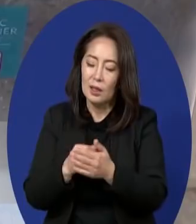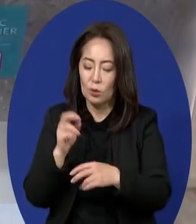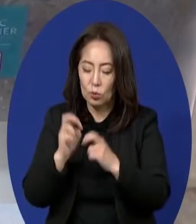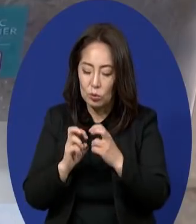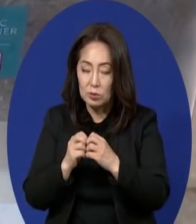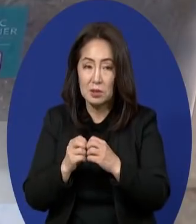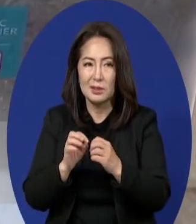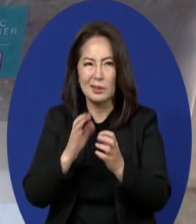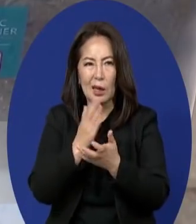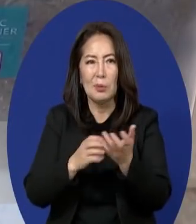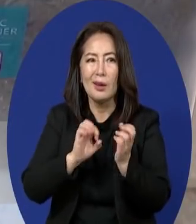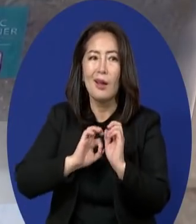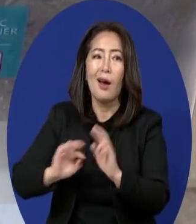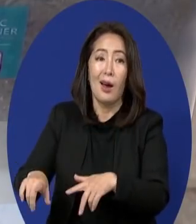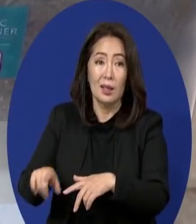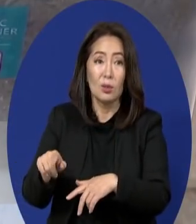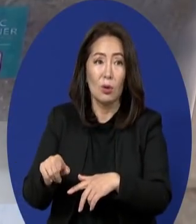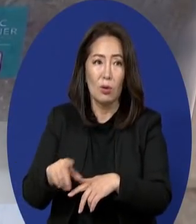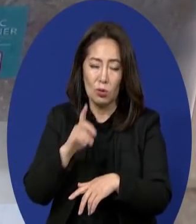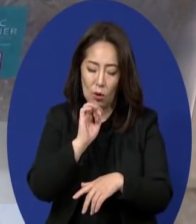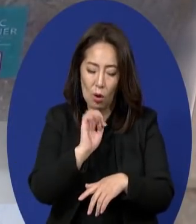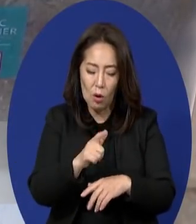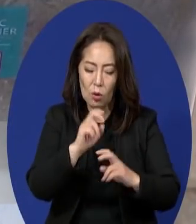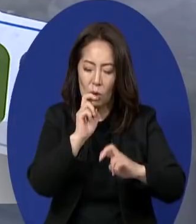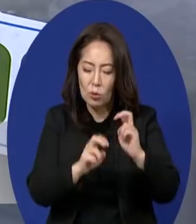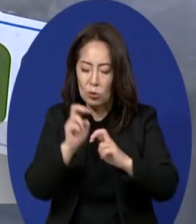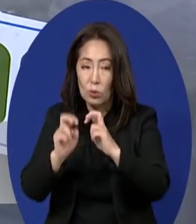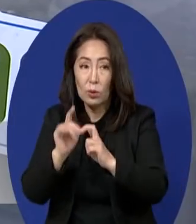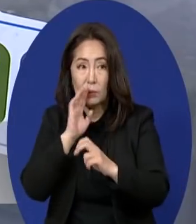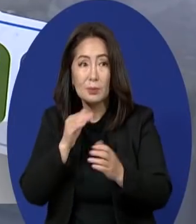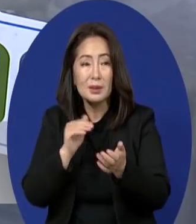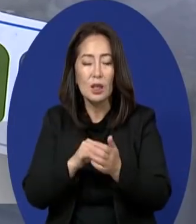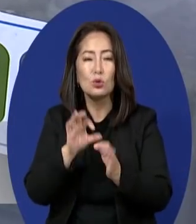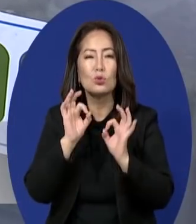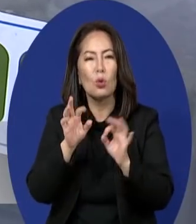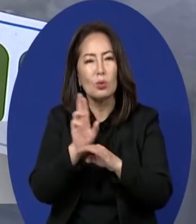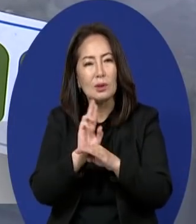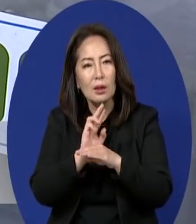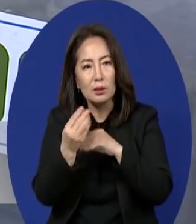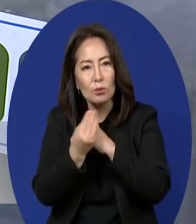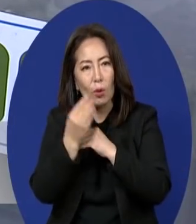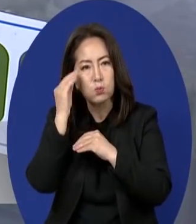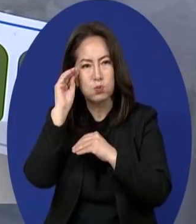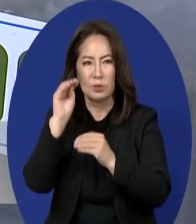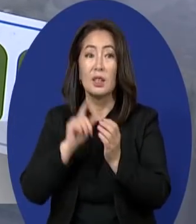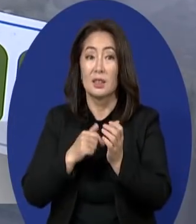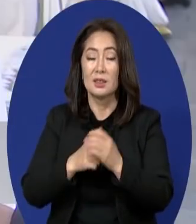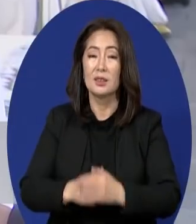дийлэнхийг нь булж устгаж байна. Хог хэйдлийг дахин боловсруулахын тулд эхлээд иргэд зөв дадалд суралцах хэрэгтэйг хэлж байна.